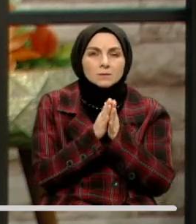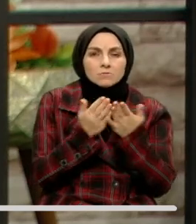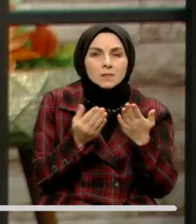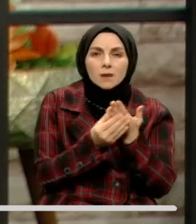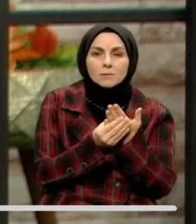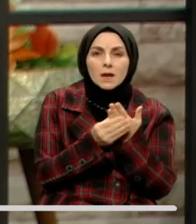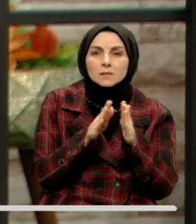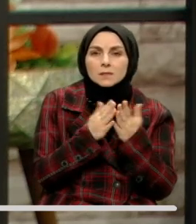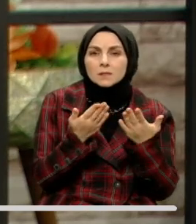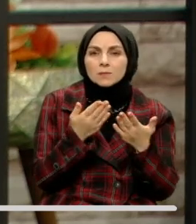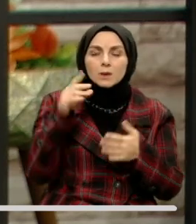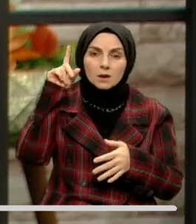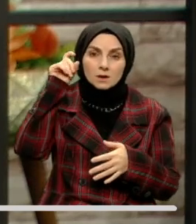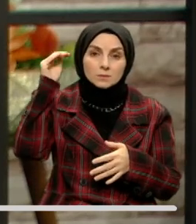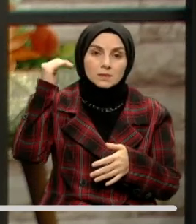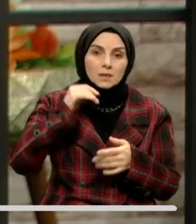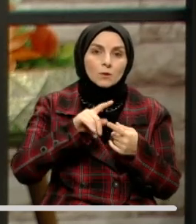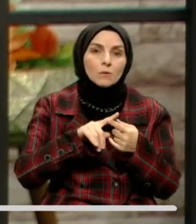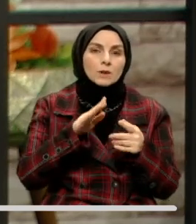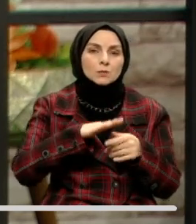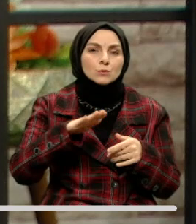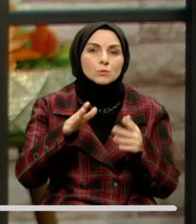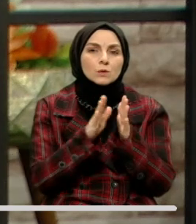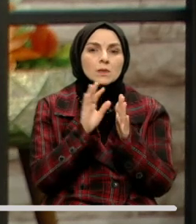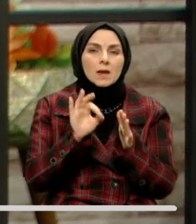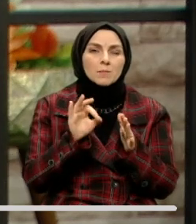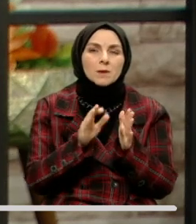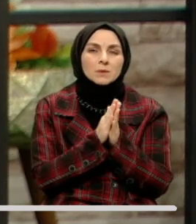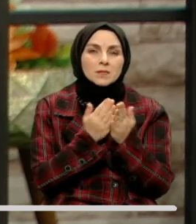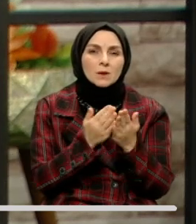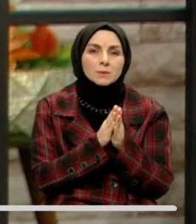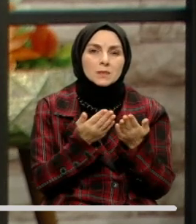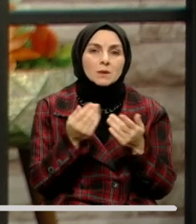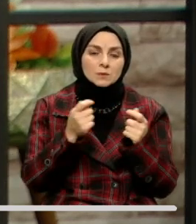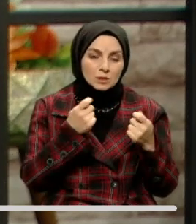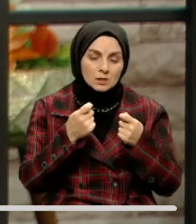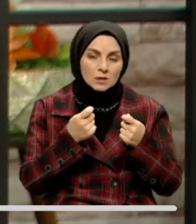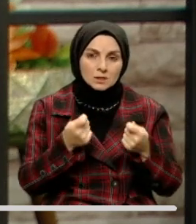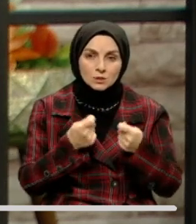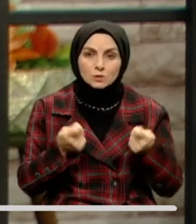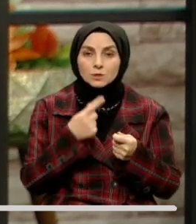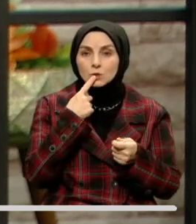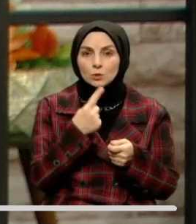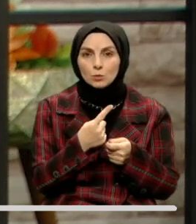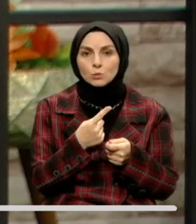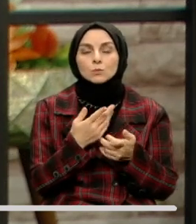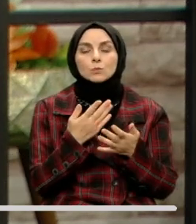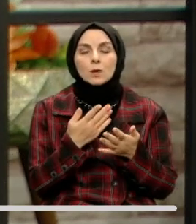maalesef kitapların içerisine hapsediyoruz. Hele ki 8 ve 12. sınıflara kadar bilinçsiz ders çalışma,